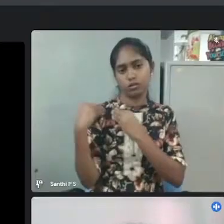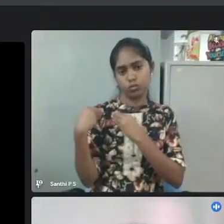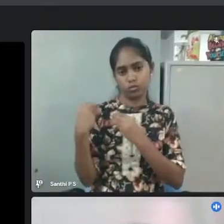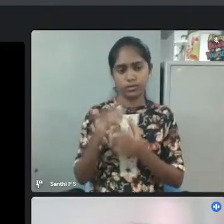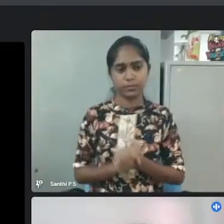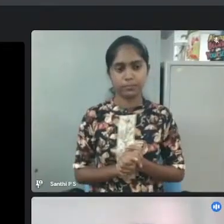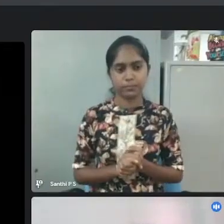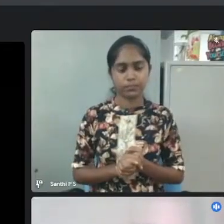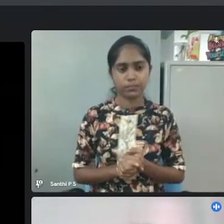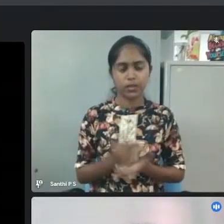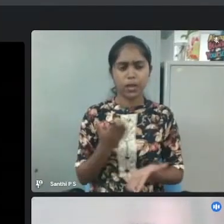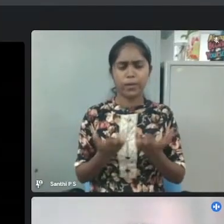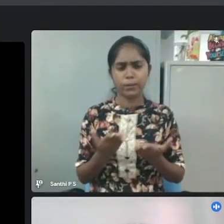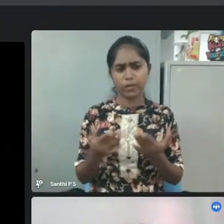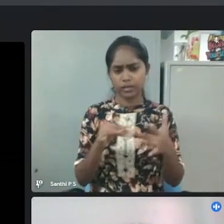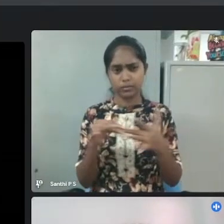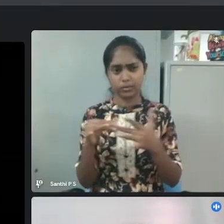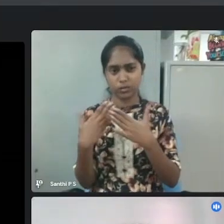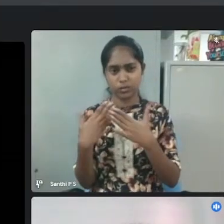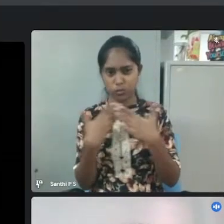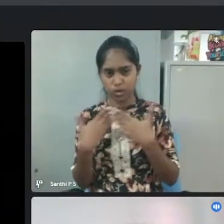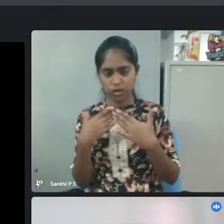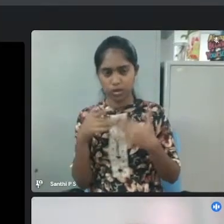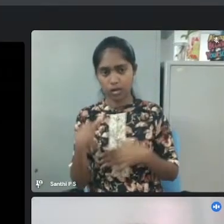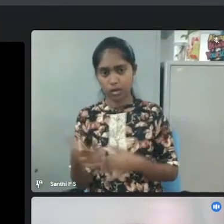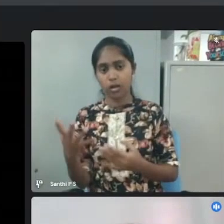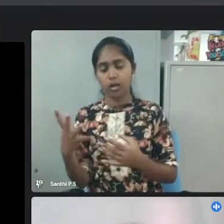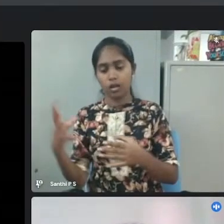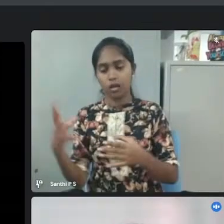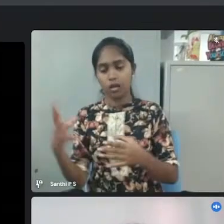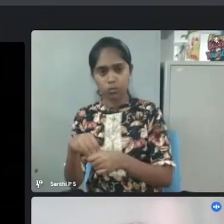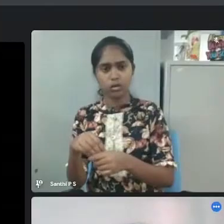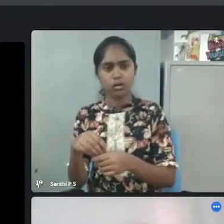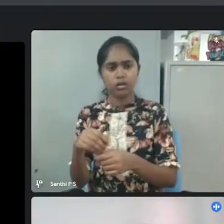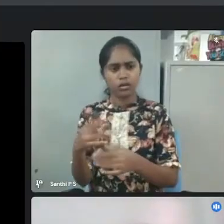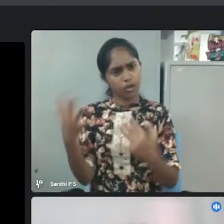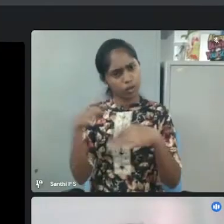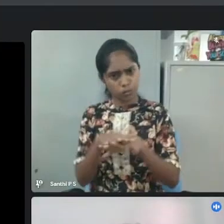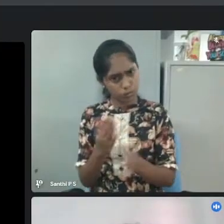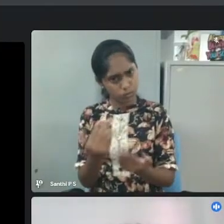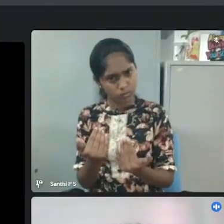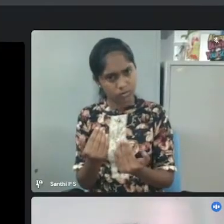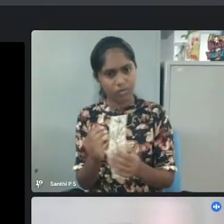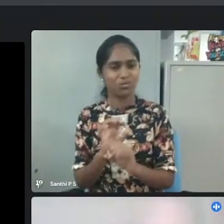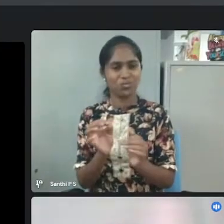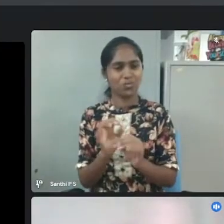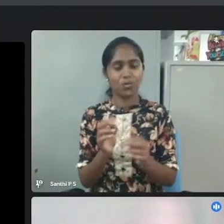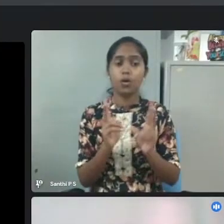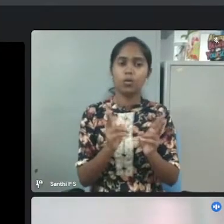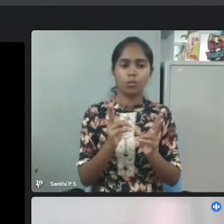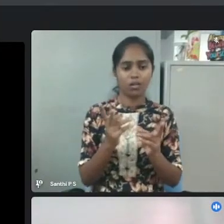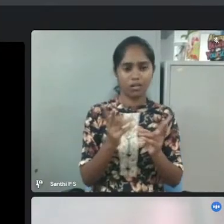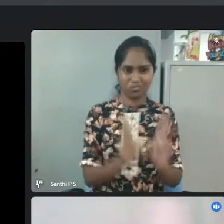അപ്പോൾ ഒരു സ്പെഷ്യൽ സ്കൂളിൽ കുട്ടിയെ ചേർക്കുമ്പോൾ അത് ഇൻക്ലൂഷൻ ആയിട്ട് കണക്കാക്കാൻ സാധിക്കില്ല നമുക്ക്. നോർമൽ സ്കൂൾ, ബാക്കിയുള്ളവർ പഠിക്കുന്ന